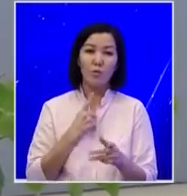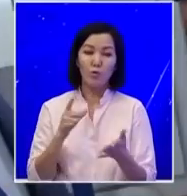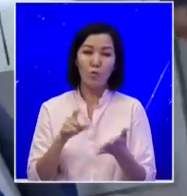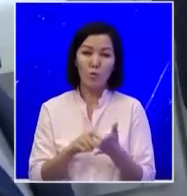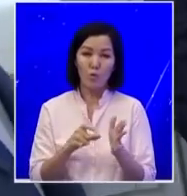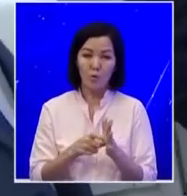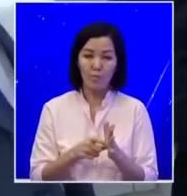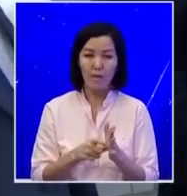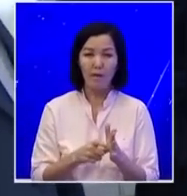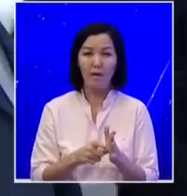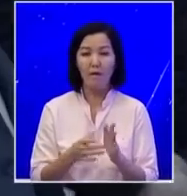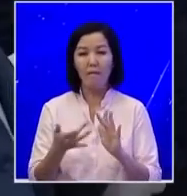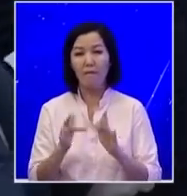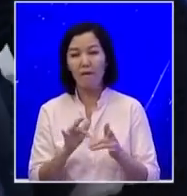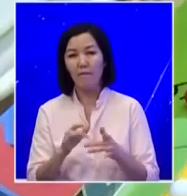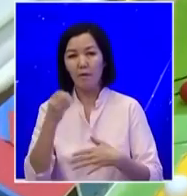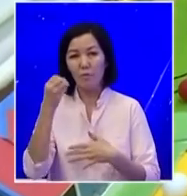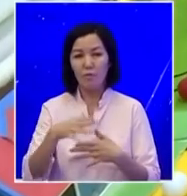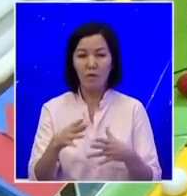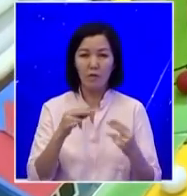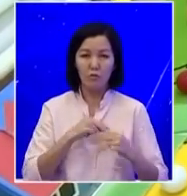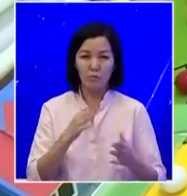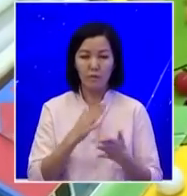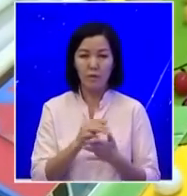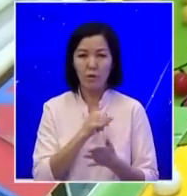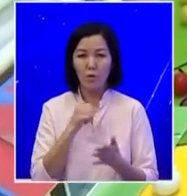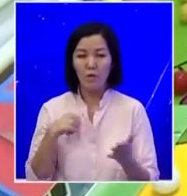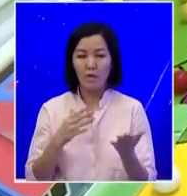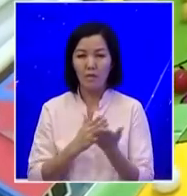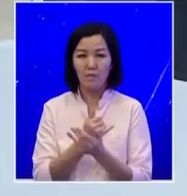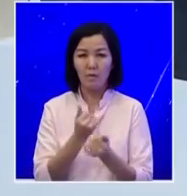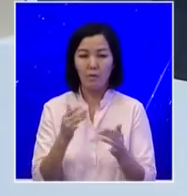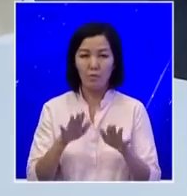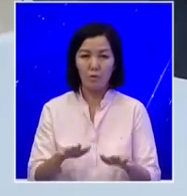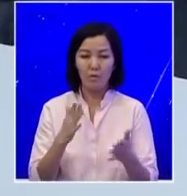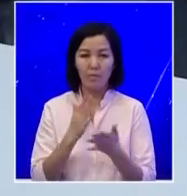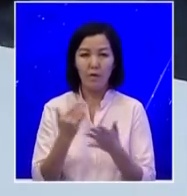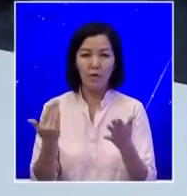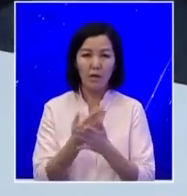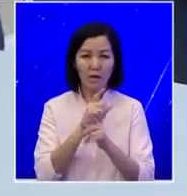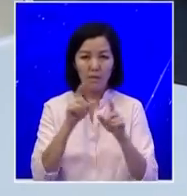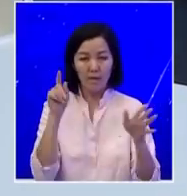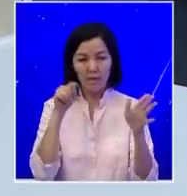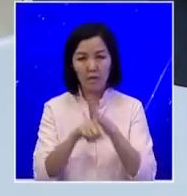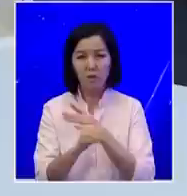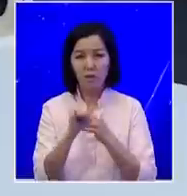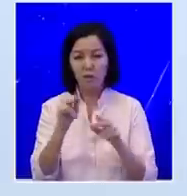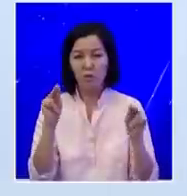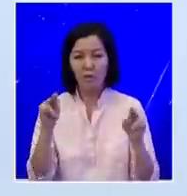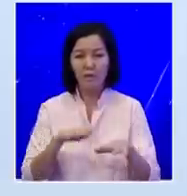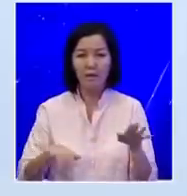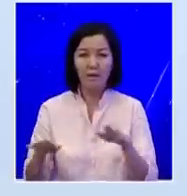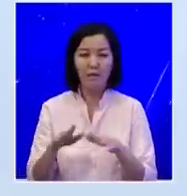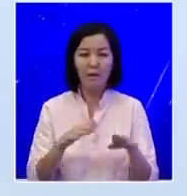стендтер бар. Wi-Fi, кол орталығы жұмыс істейді. Өзін өзі қызмет көрсету бұрышы да қарастырылған. Жаңа ғимарат ішінде жетісу адалдық алаңы